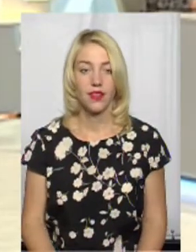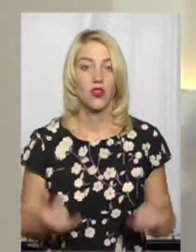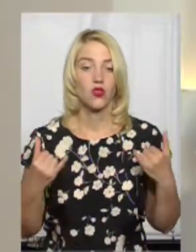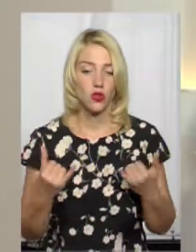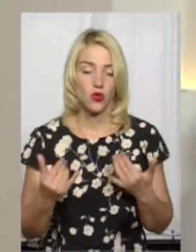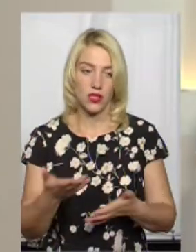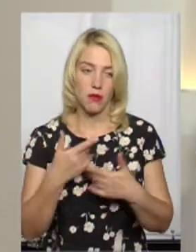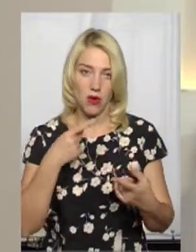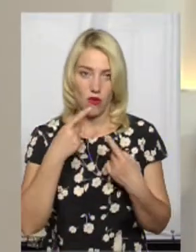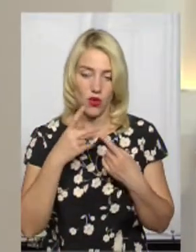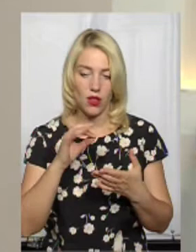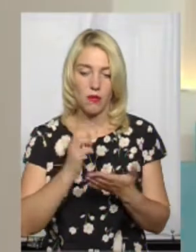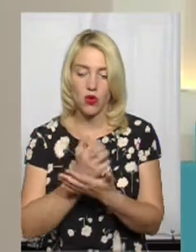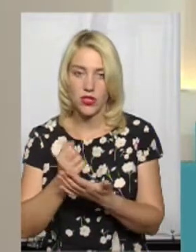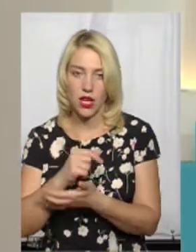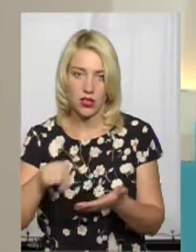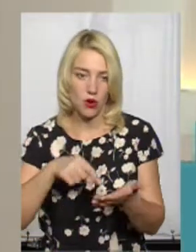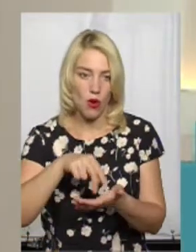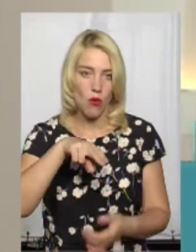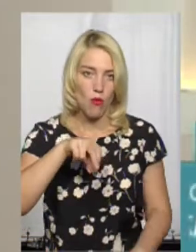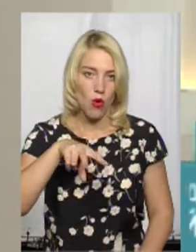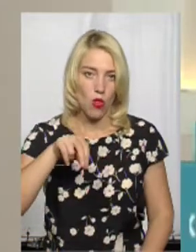Сьогодні ми говорили про знахідки у полонному.